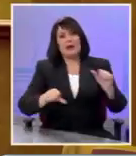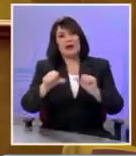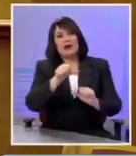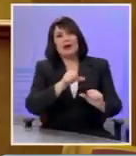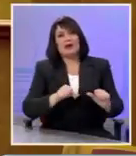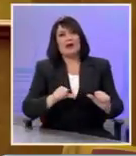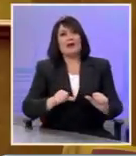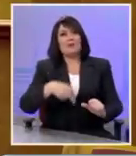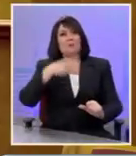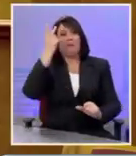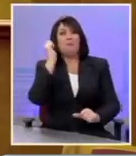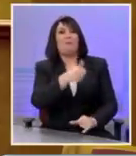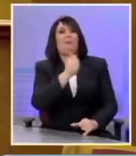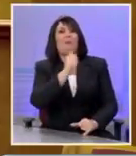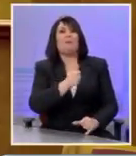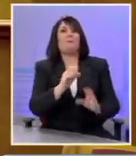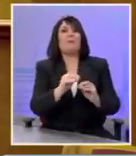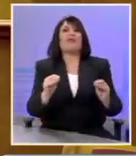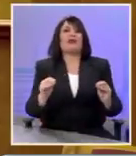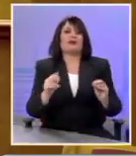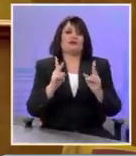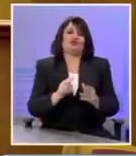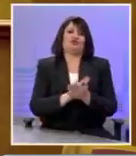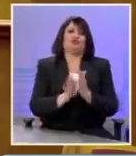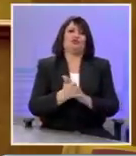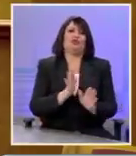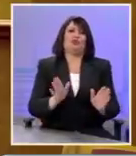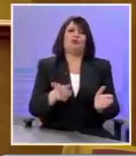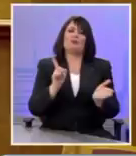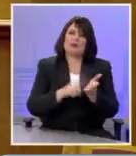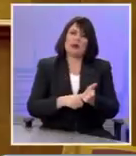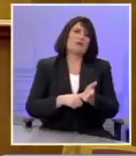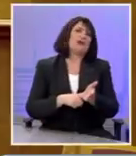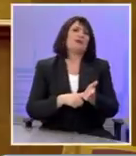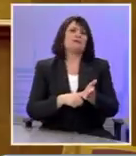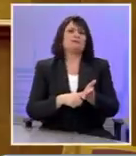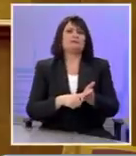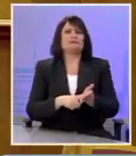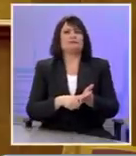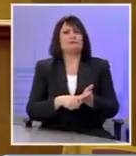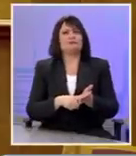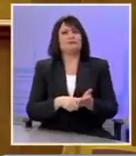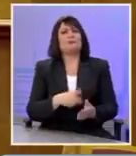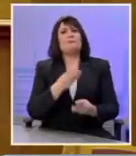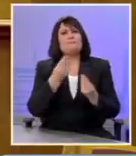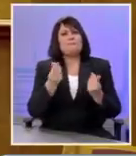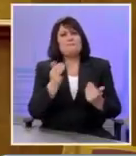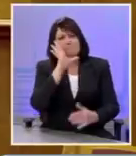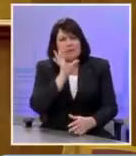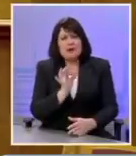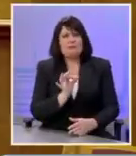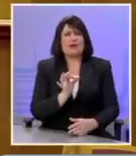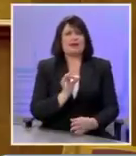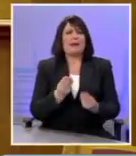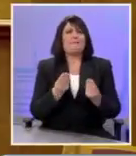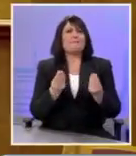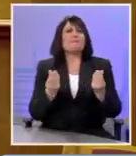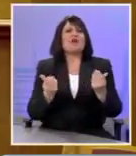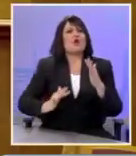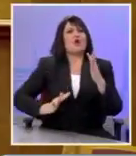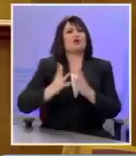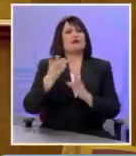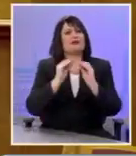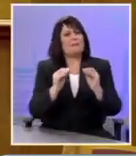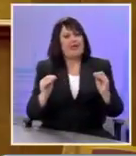τους αυτοχειριασμούς στην παιδεία, να επιδιώξει την ουσιαστική και ποιοτική